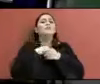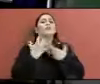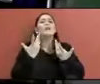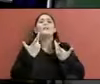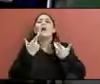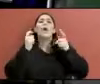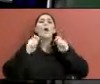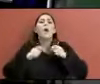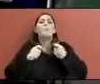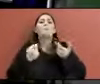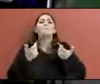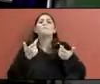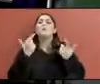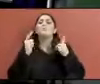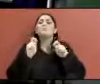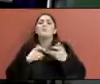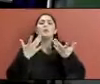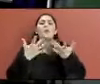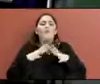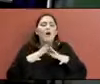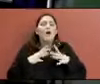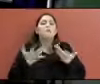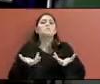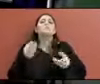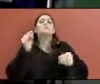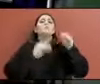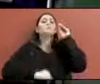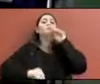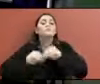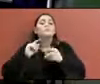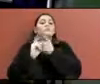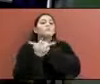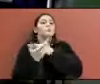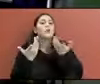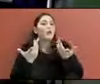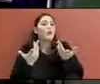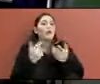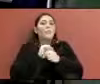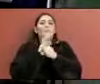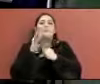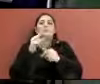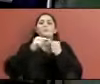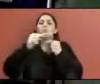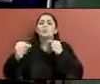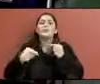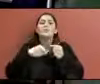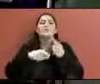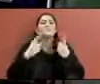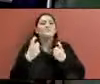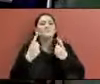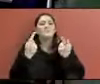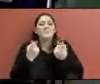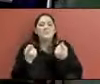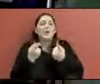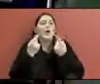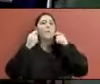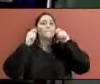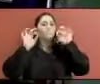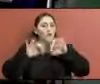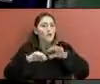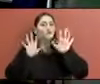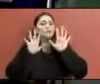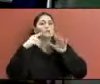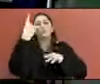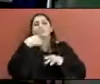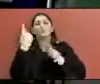yapabileceğiz? Ne yapabileceğiz? Yani pandemi süresinde biz bu şeye başlamıştık ama birebir yüz